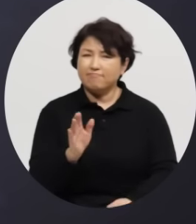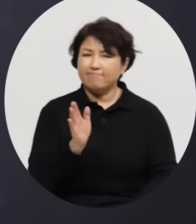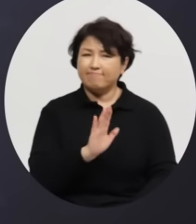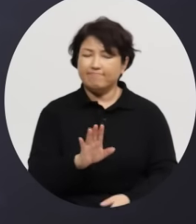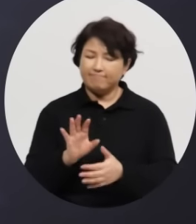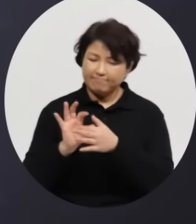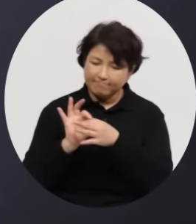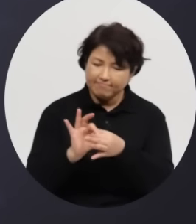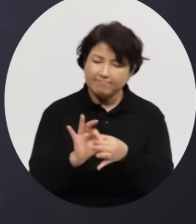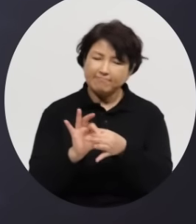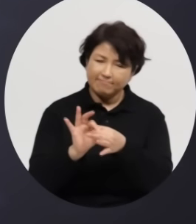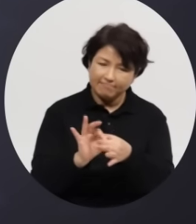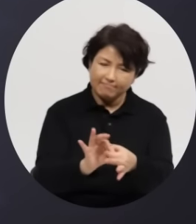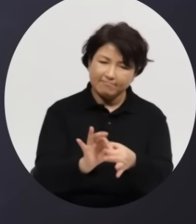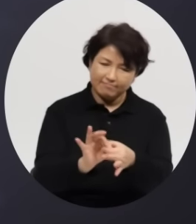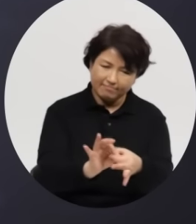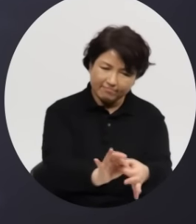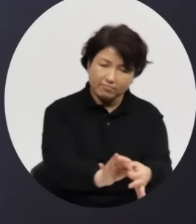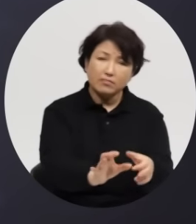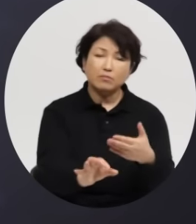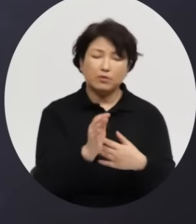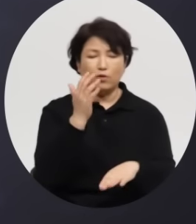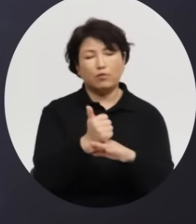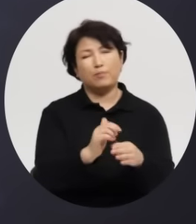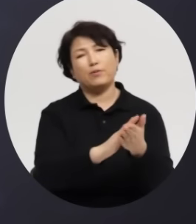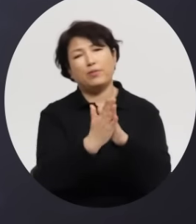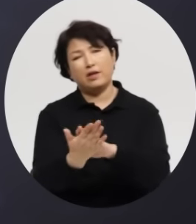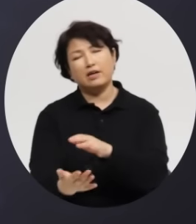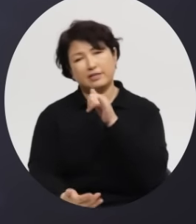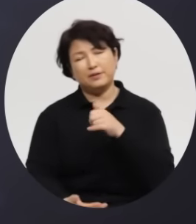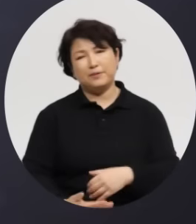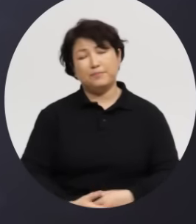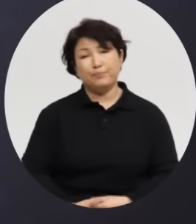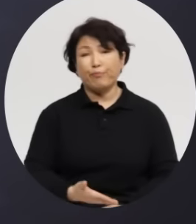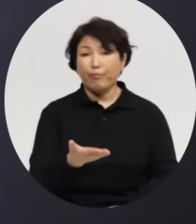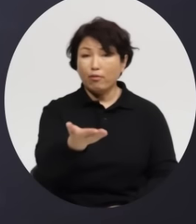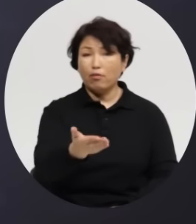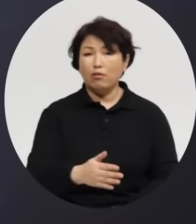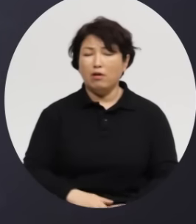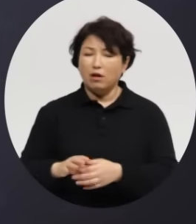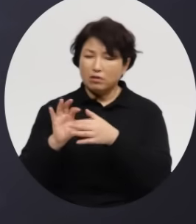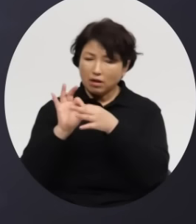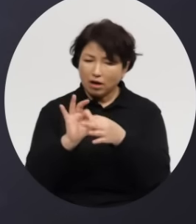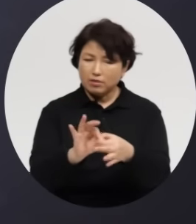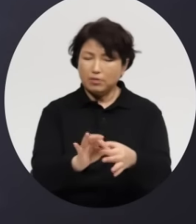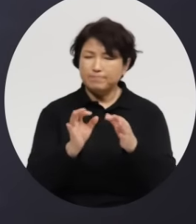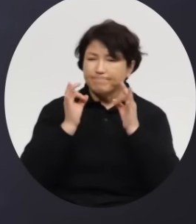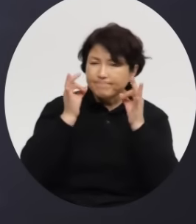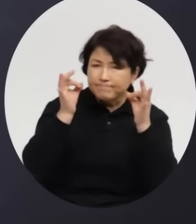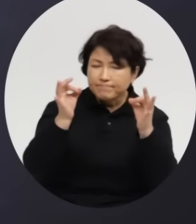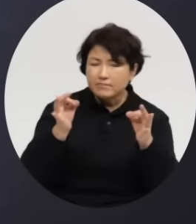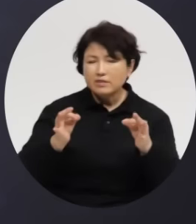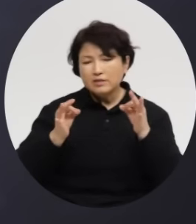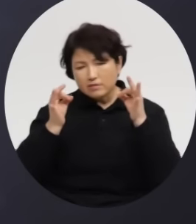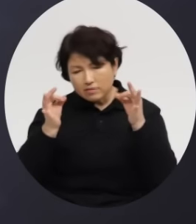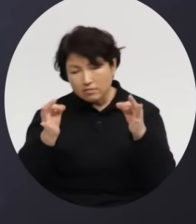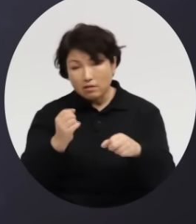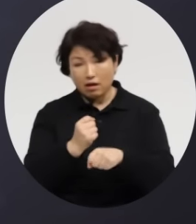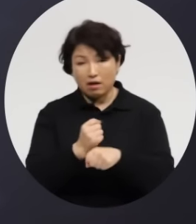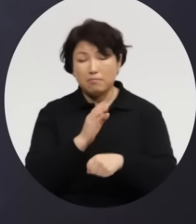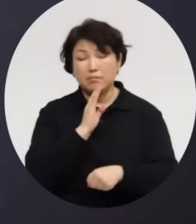해야 변화가 일어난다. 근데 질문자는 그걸 꾸준히 해서 변화를 일으키려 하지 않고